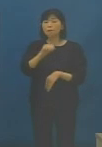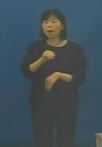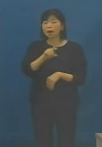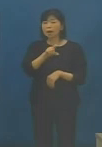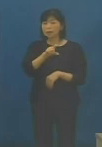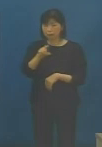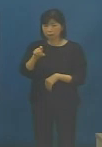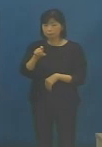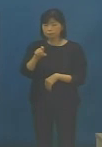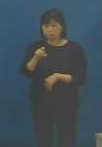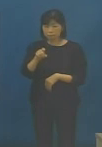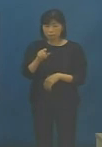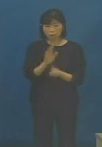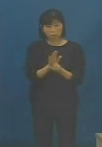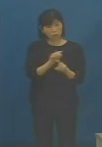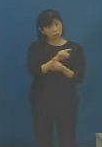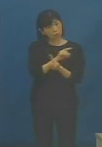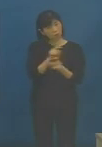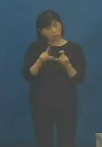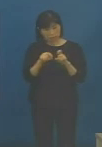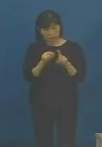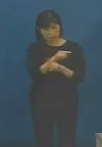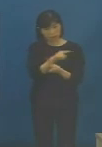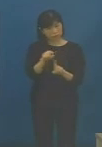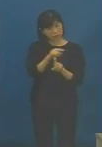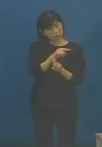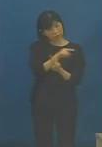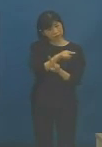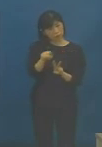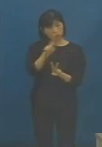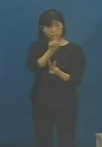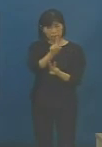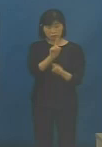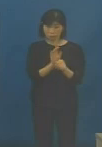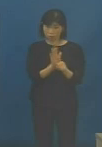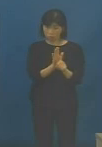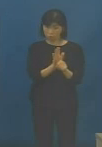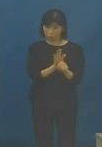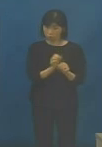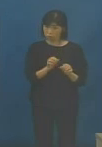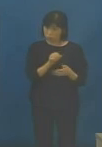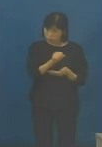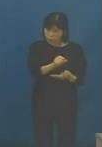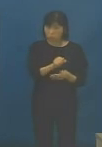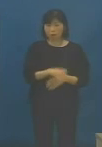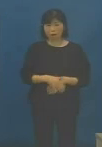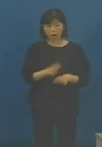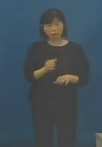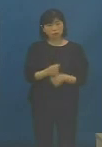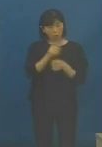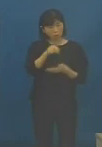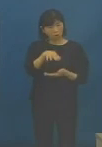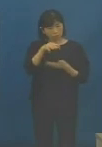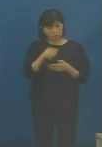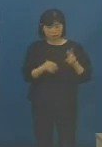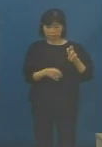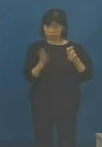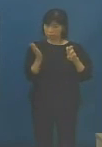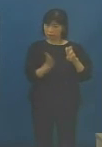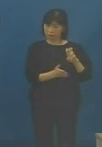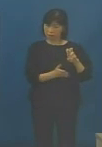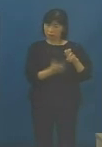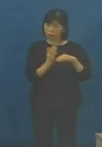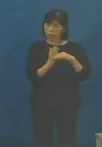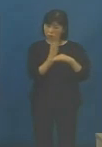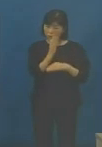補助率2分の1での補助制度を作ろうと。でそれから、粗利が 30% 以上減ってくる